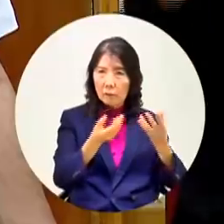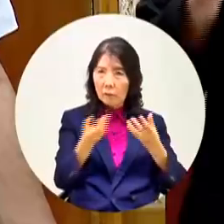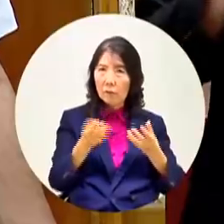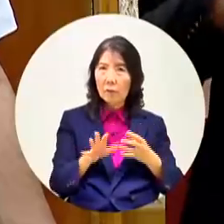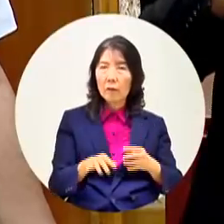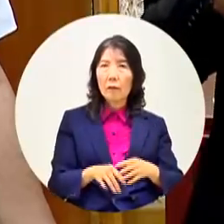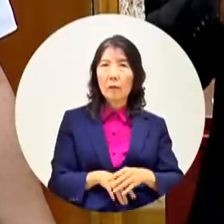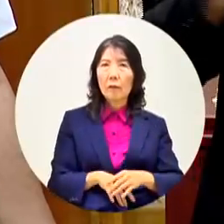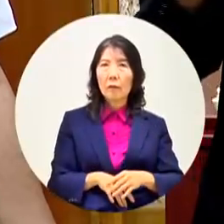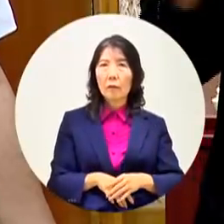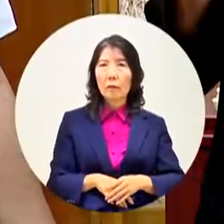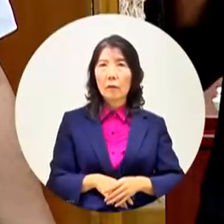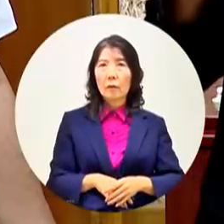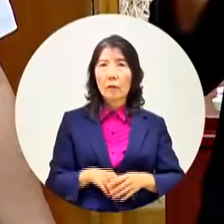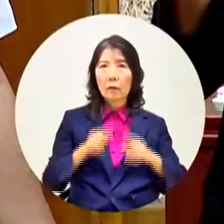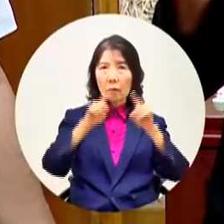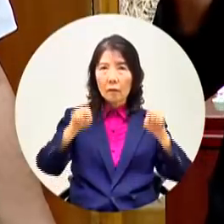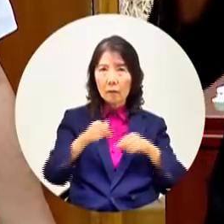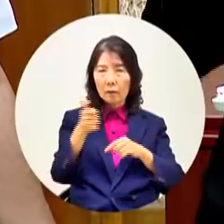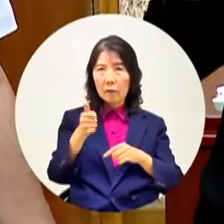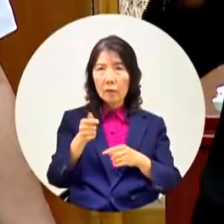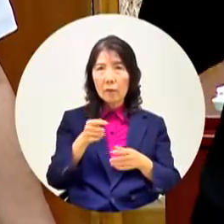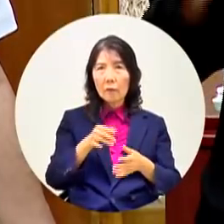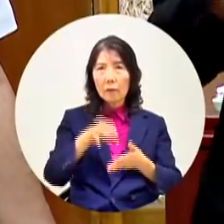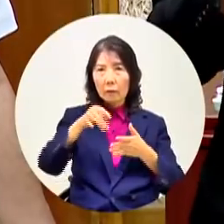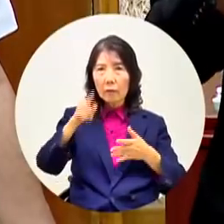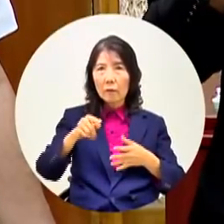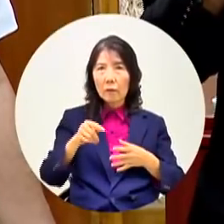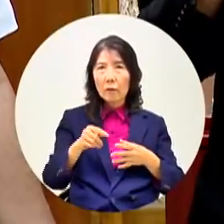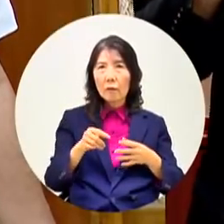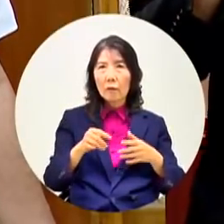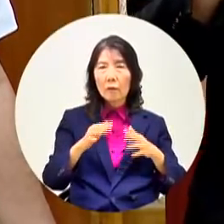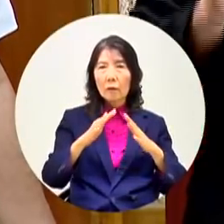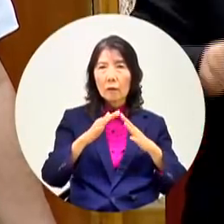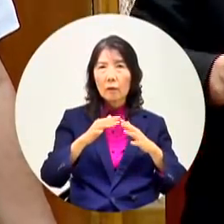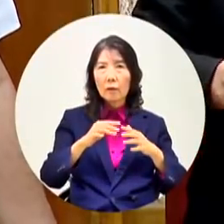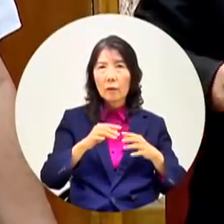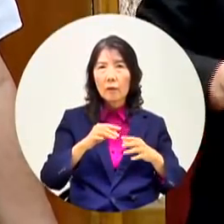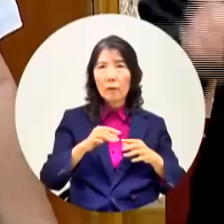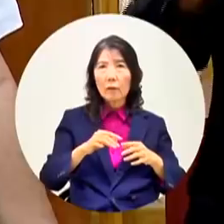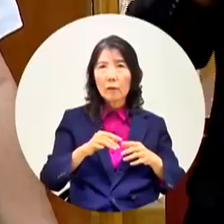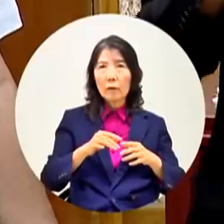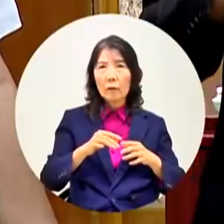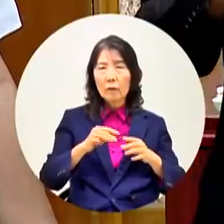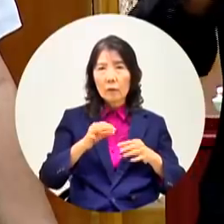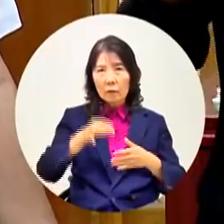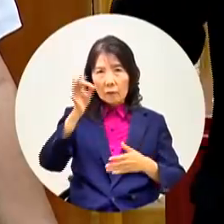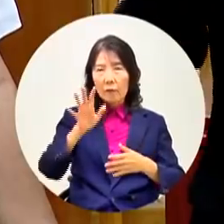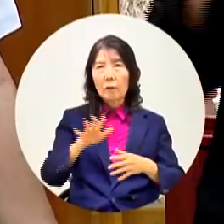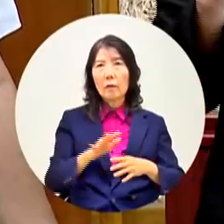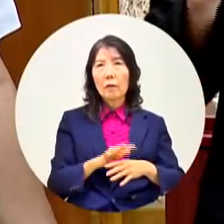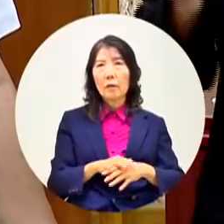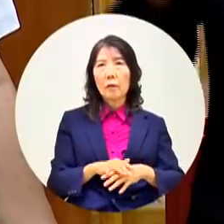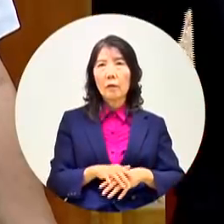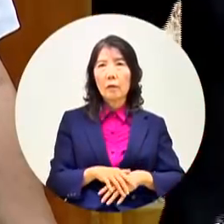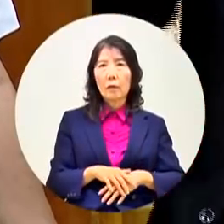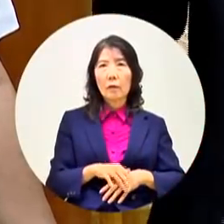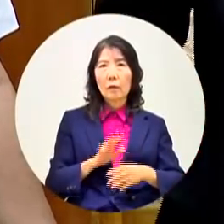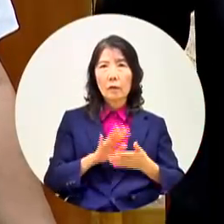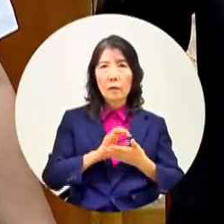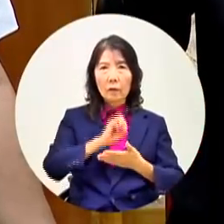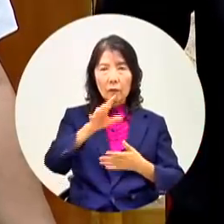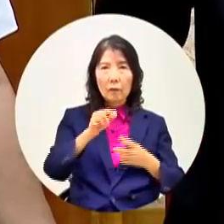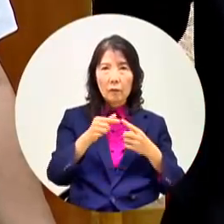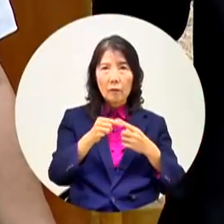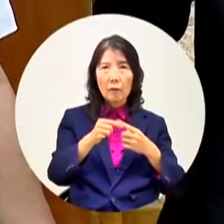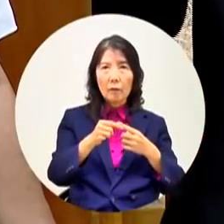的，所以正阿多张岩讲到伊搭遐的成数会较悬，原因就是伫这搭遮吼。啊，即马甲张岩报告就是讲，第一个